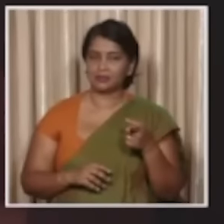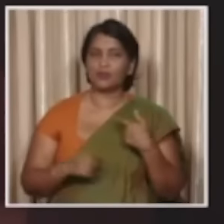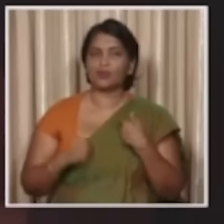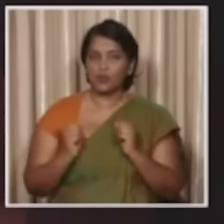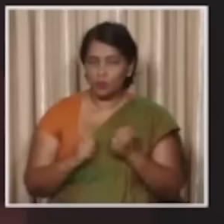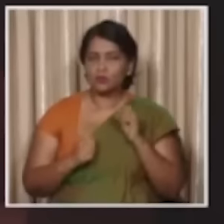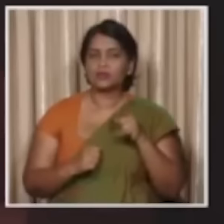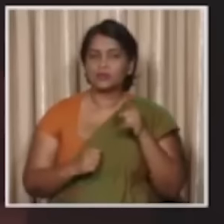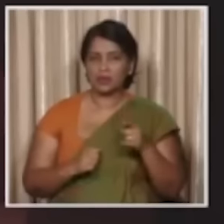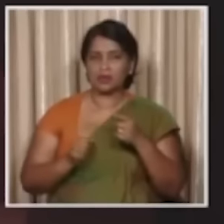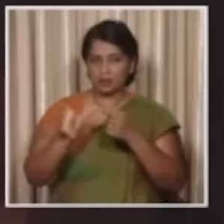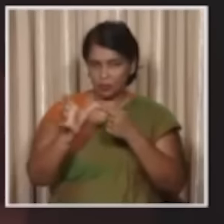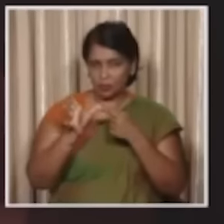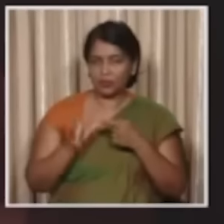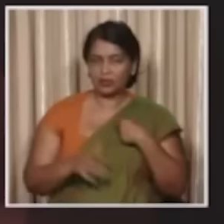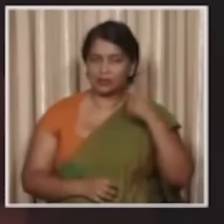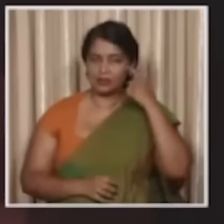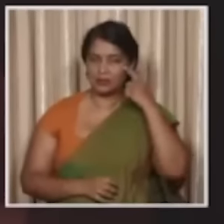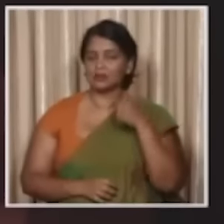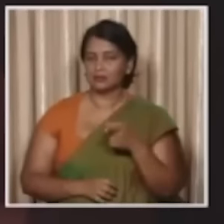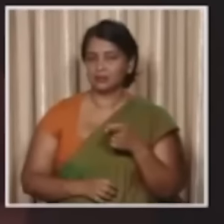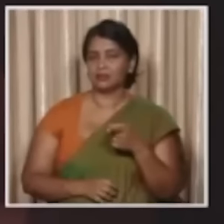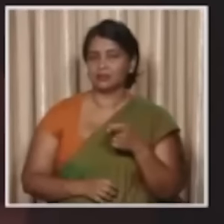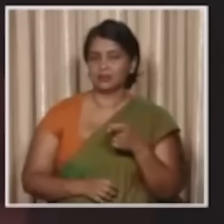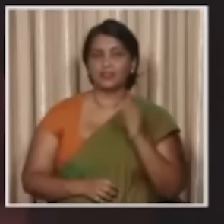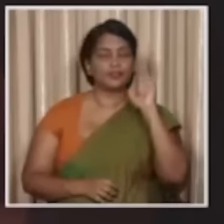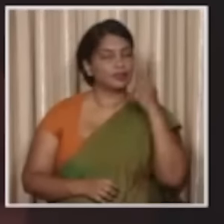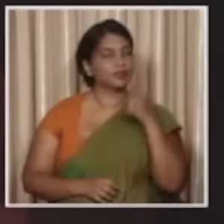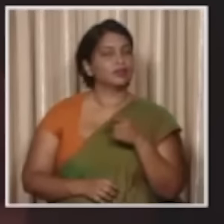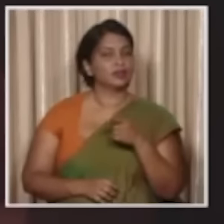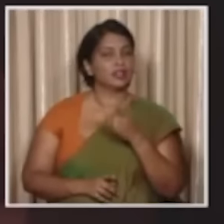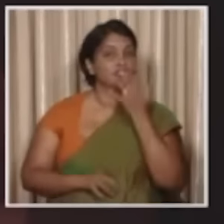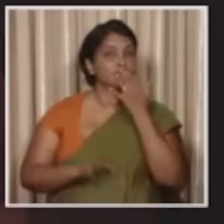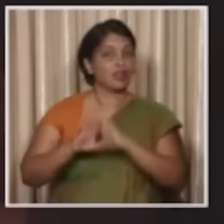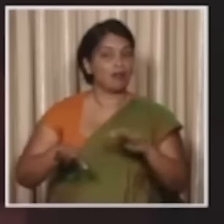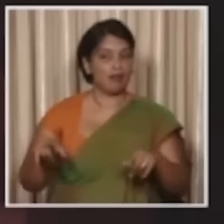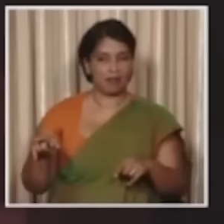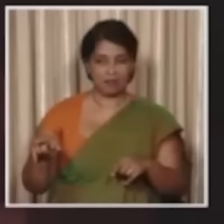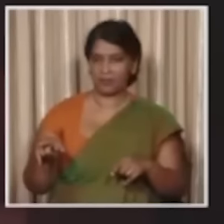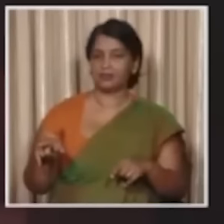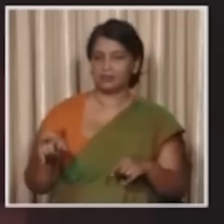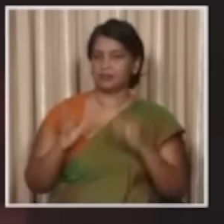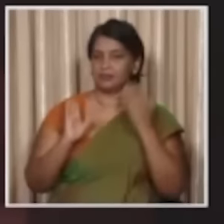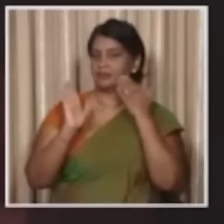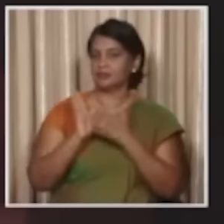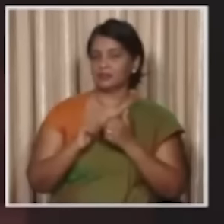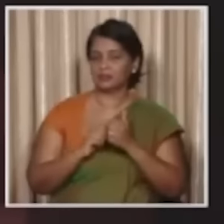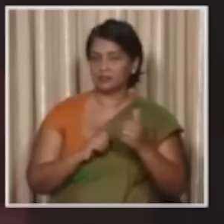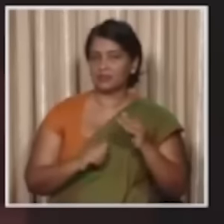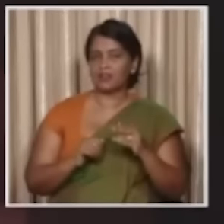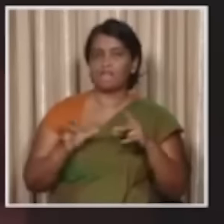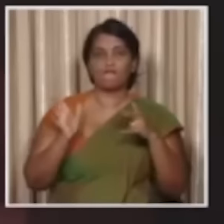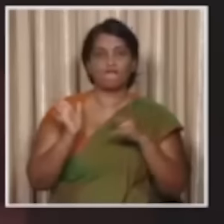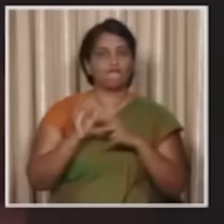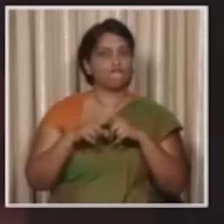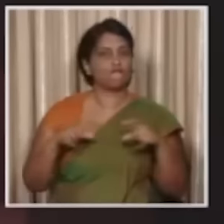උත්සාහයක් දරනවා උත්තරේකුත් දෙයි මං හිතන්නේ මේ විශේෂයෙන්ම පාසල් ළමුන්ට මේ වැඩසටහන ක්‍රියාත්මක කරන්නට වවුචර්